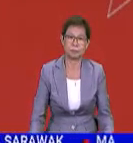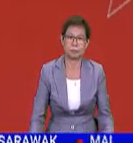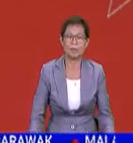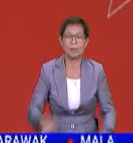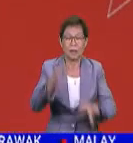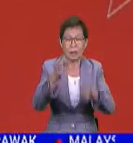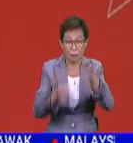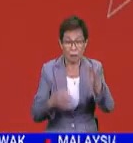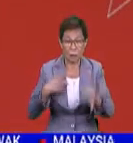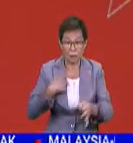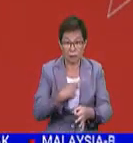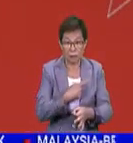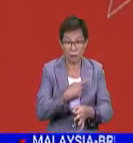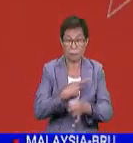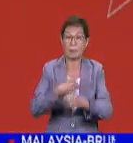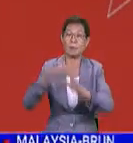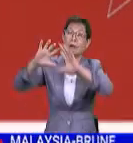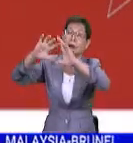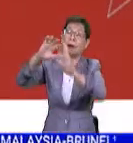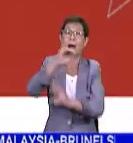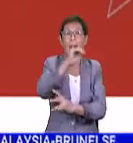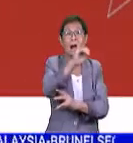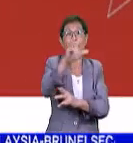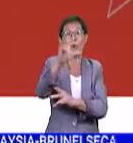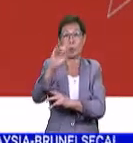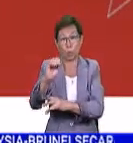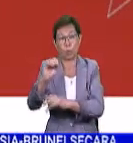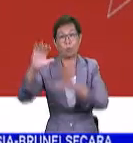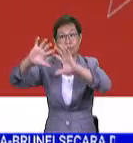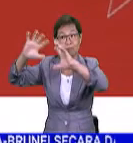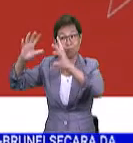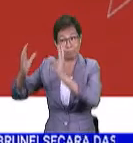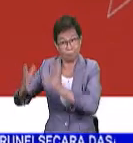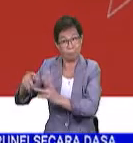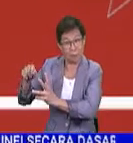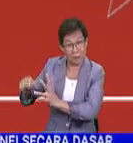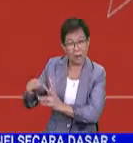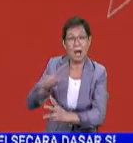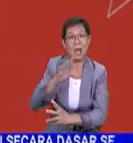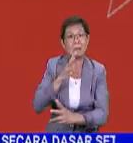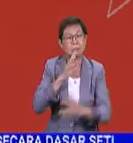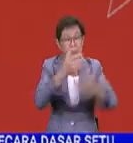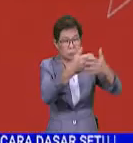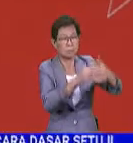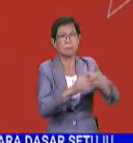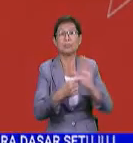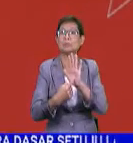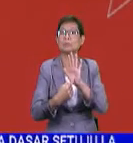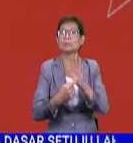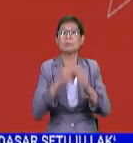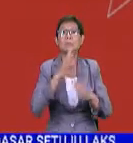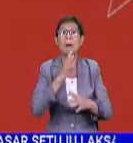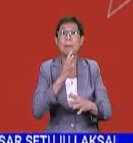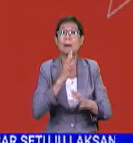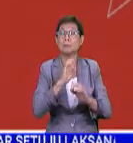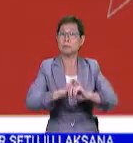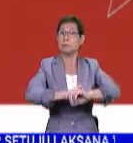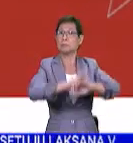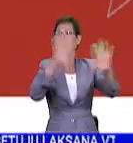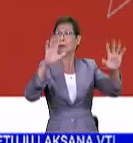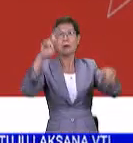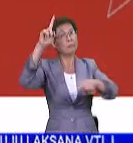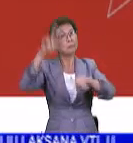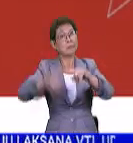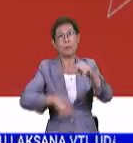Kalau kita lihat arena antarabangsa melalui International Labour Convention, menyatakan dengan jelas bahawa tidak boleh ada